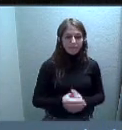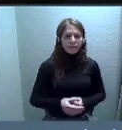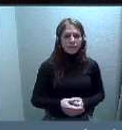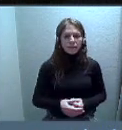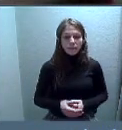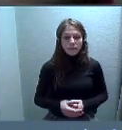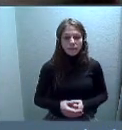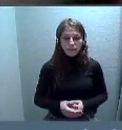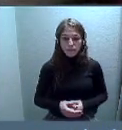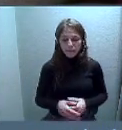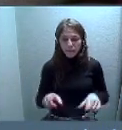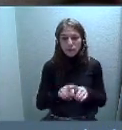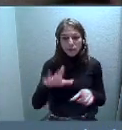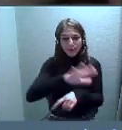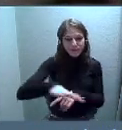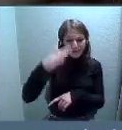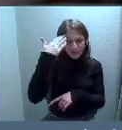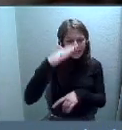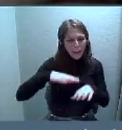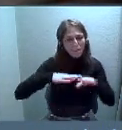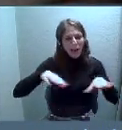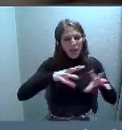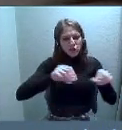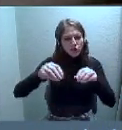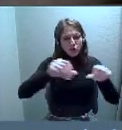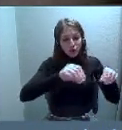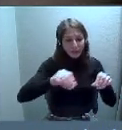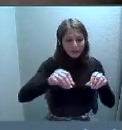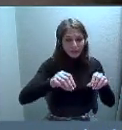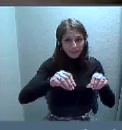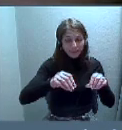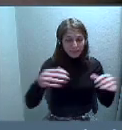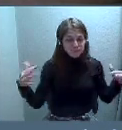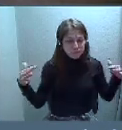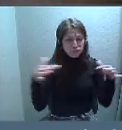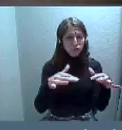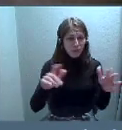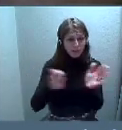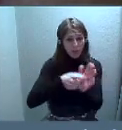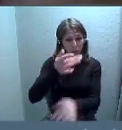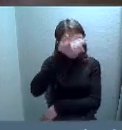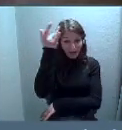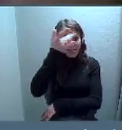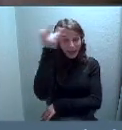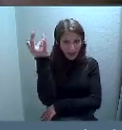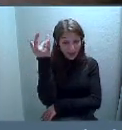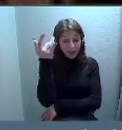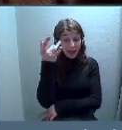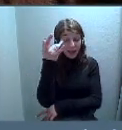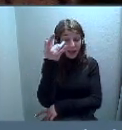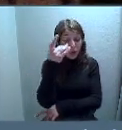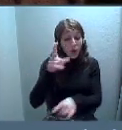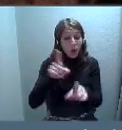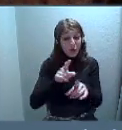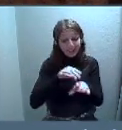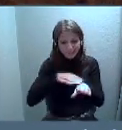plages finistériennes sont de plus en plus encombrées l'été, il y a un engouement pour le canal et on a de plus en plus